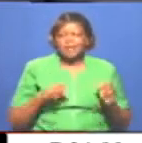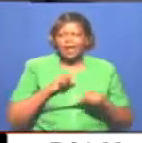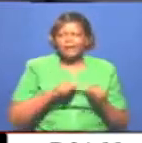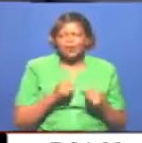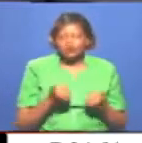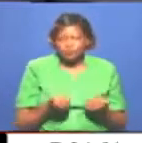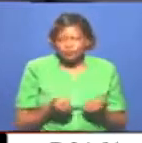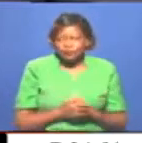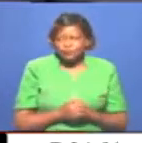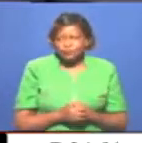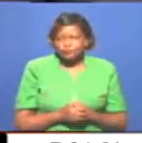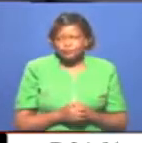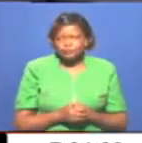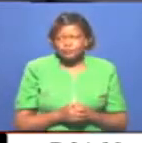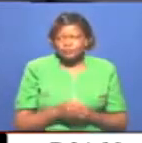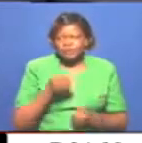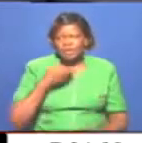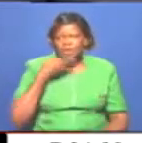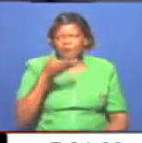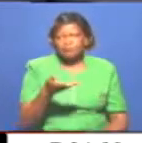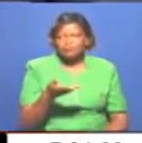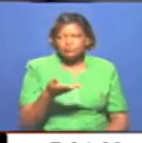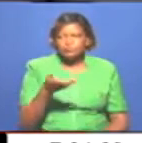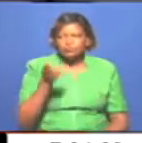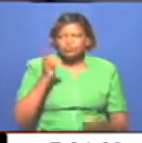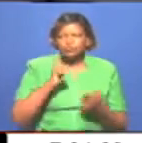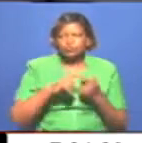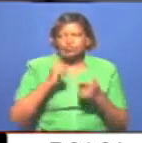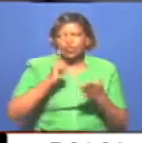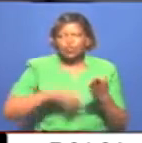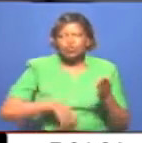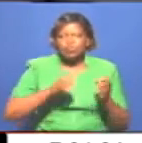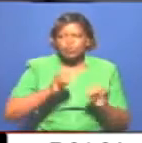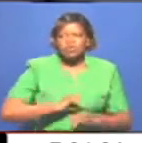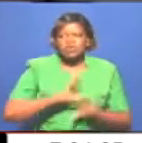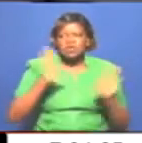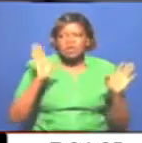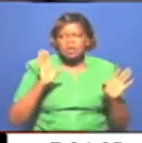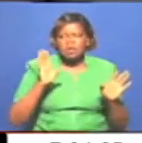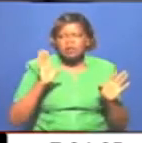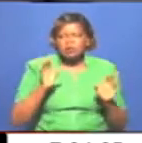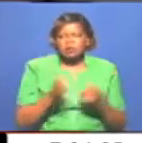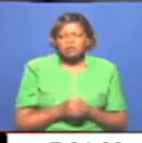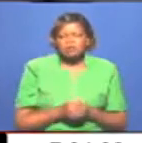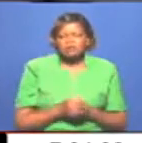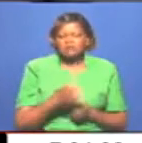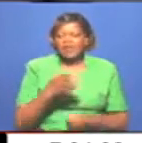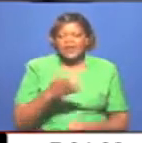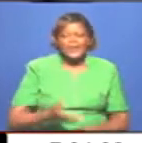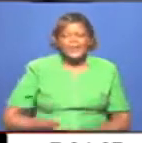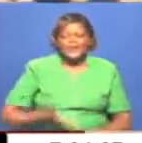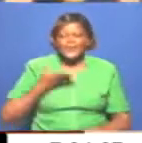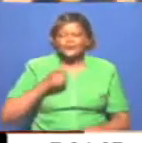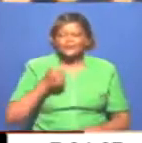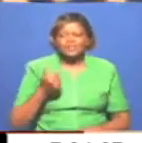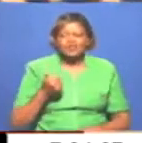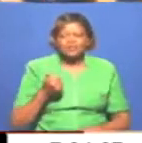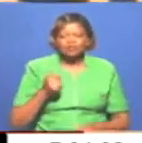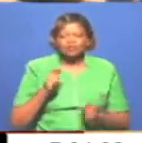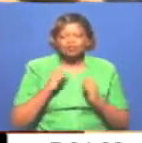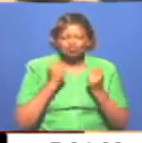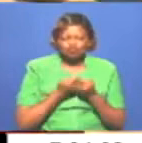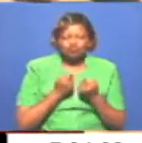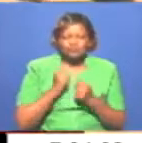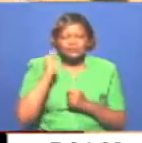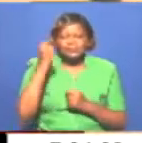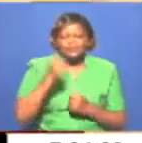rebuttal or a response to what was clearly provocation of other communities within the Republic of Kenya. Wakati